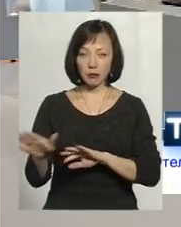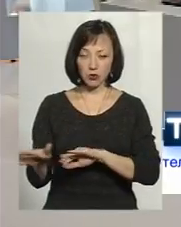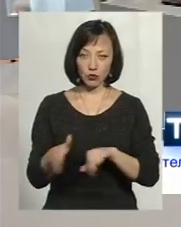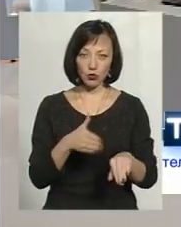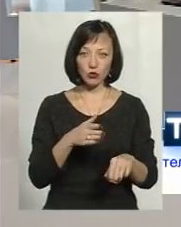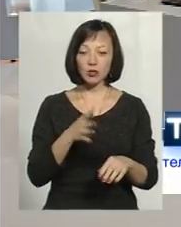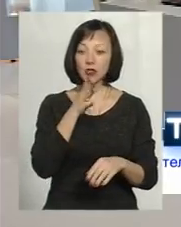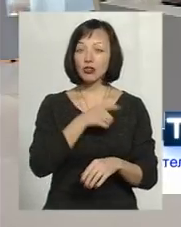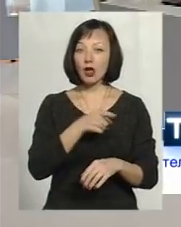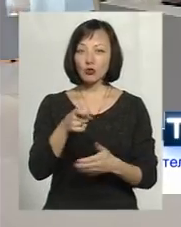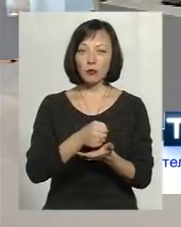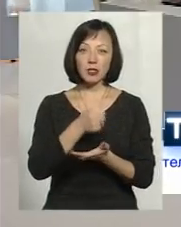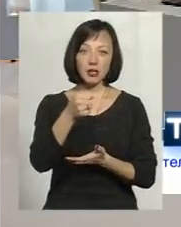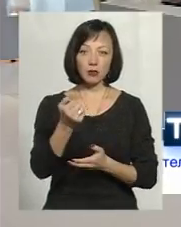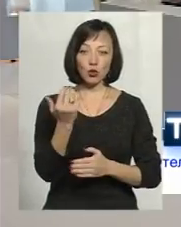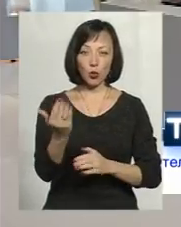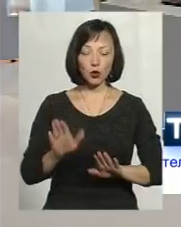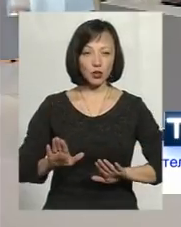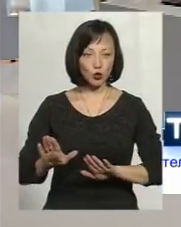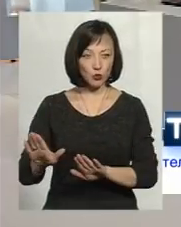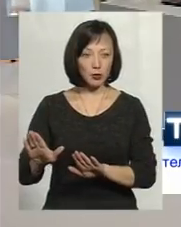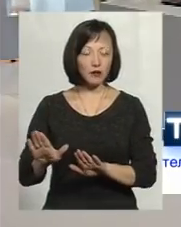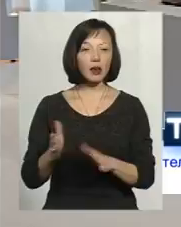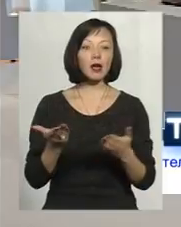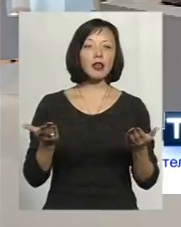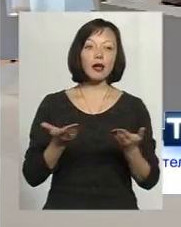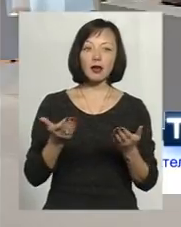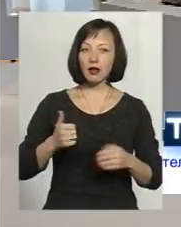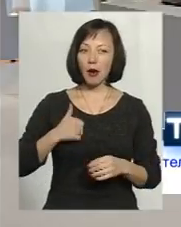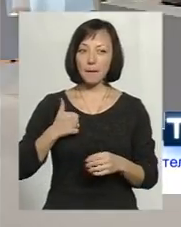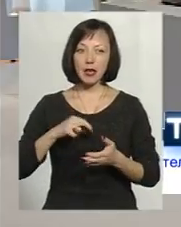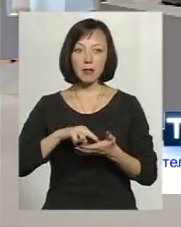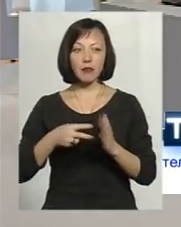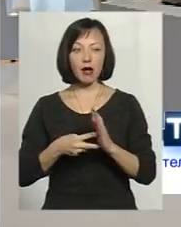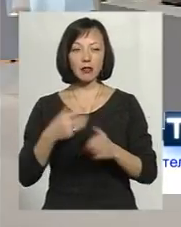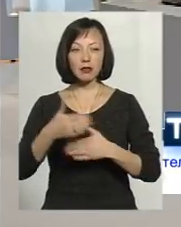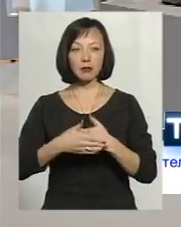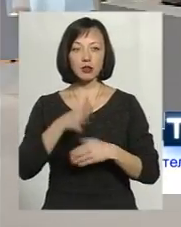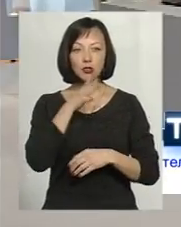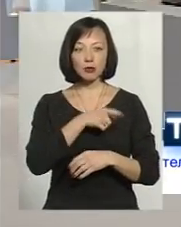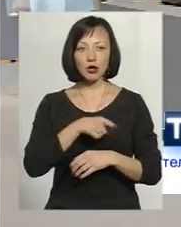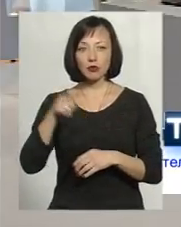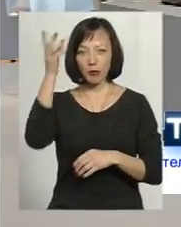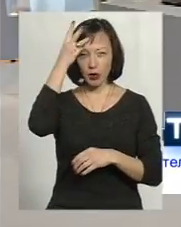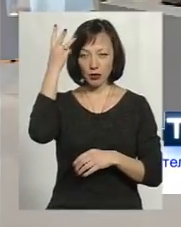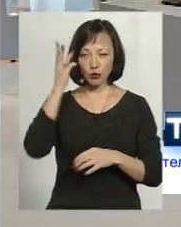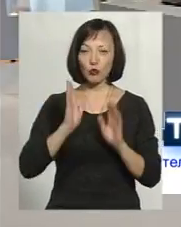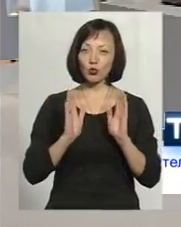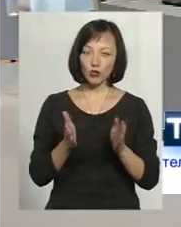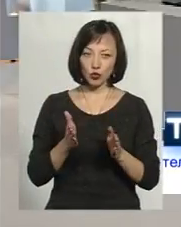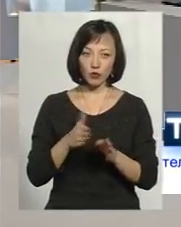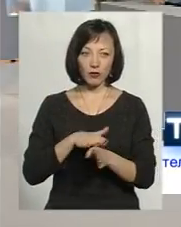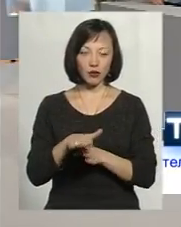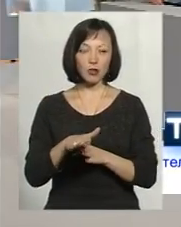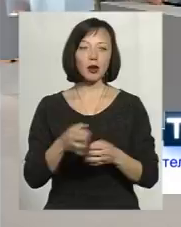часу призначення його і його заступників, і які амбітні плани найближчим часом у Хмельницькому обласному центрі будуть все-таки